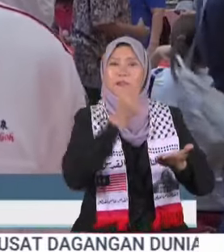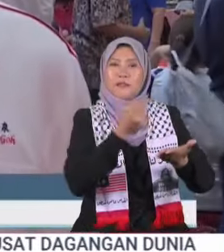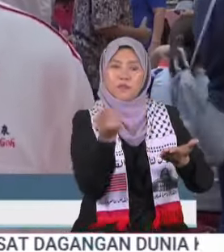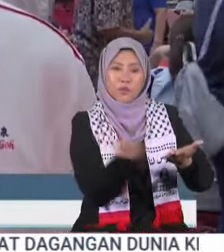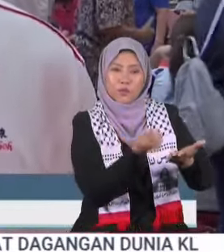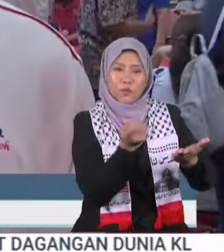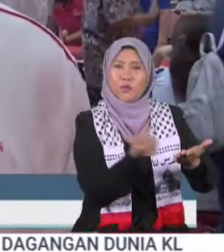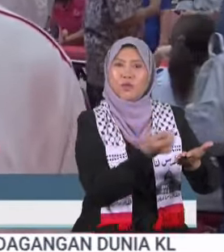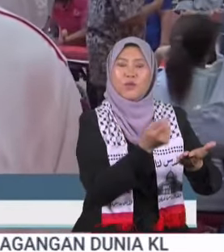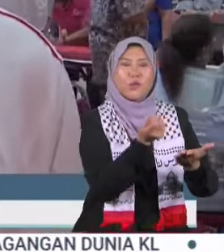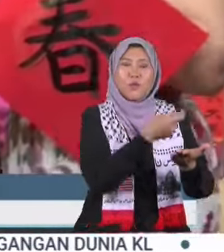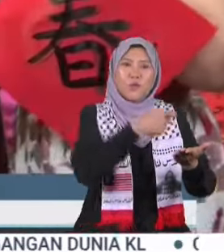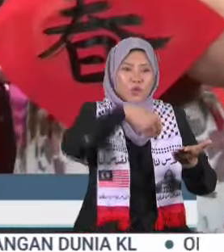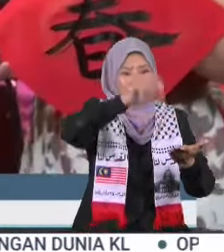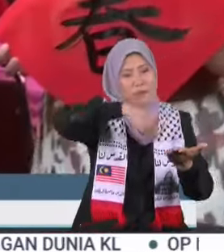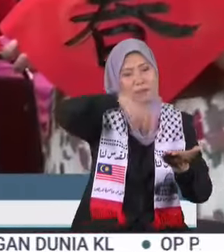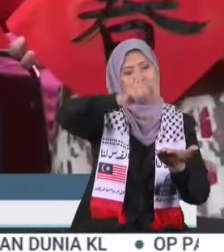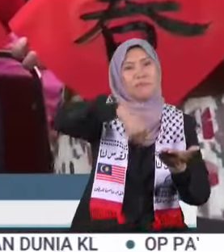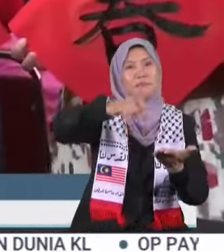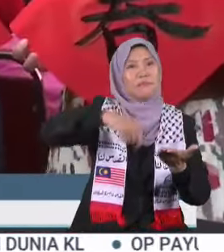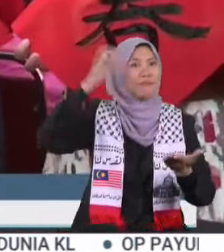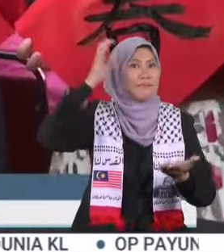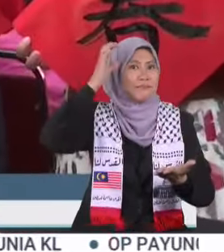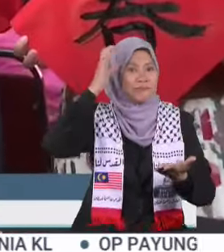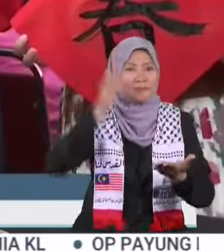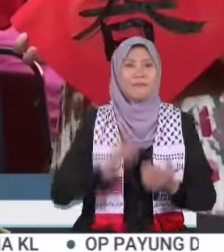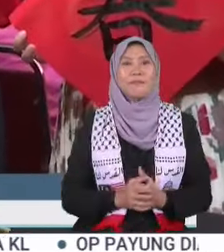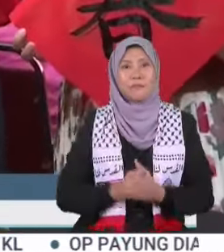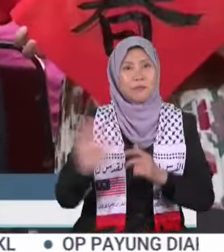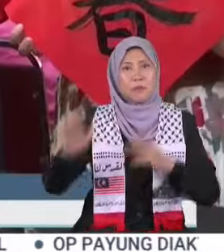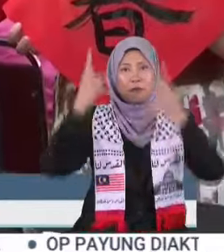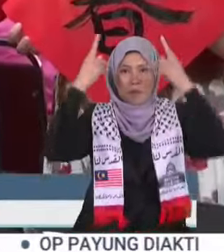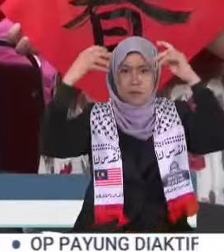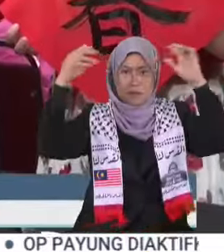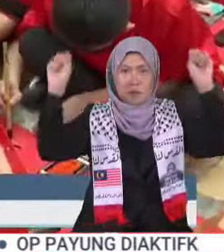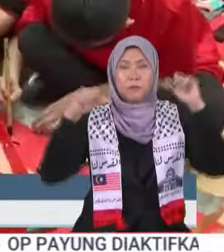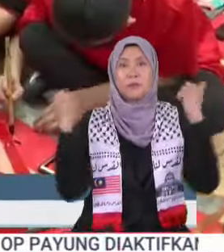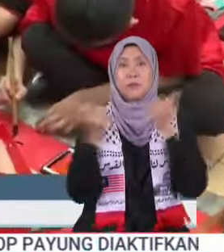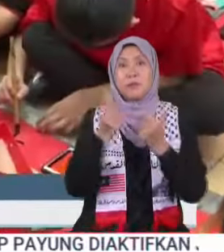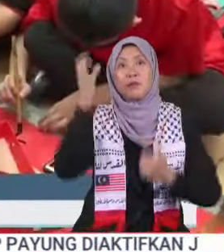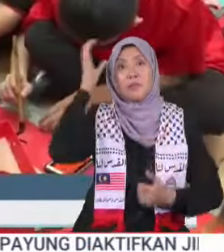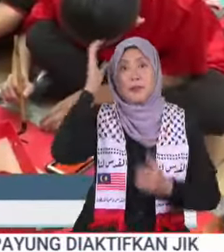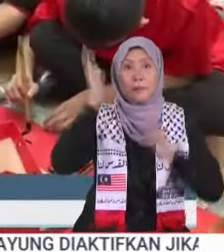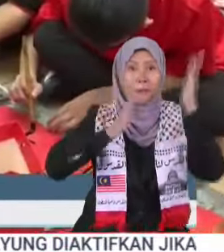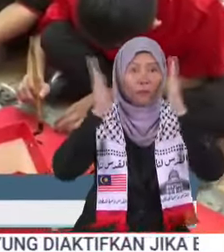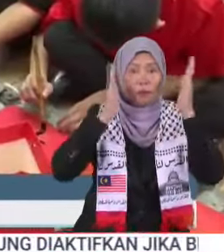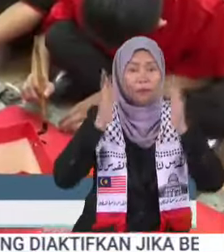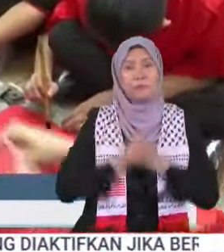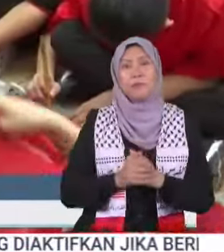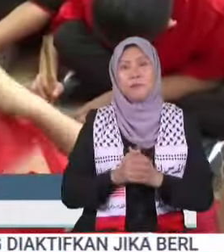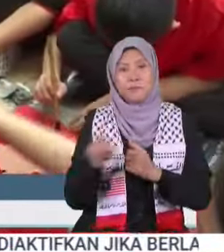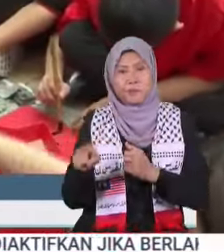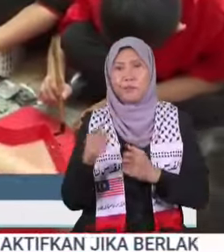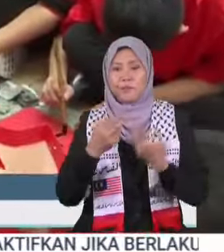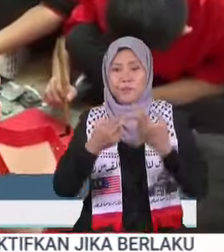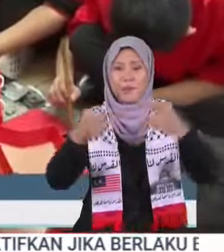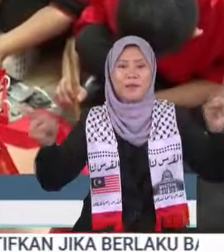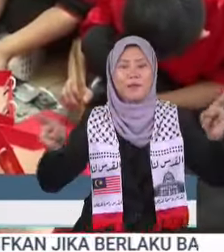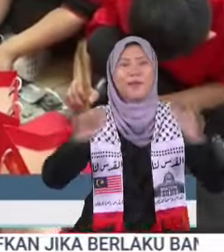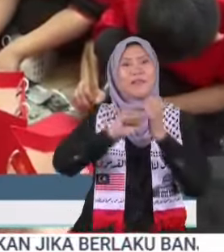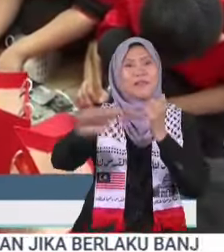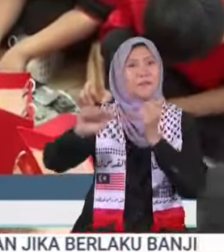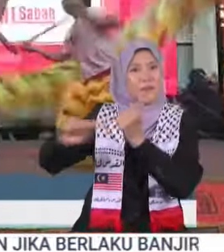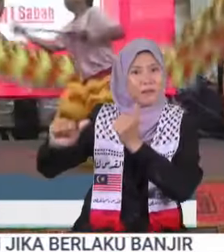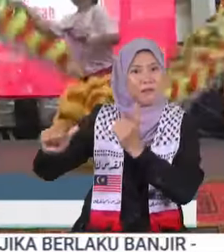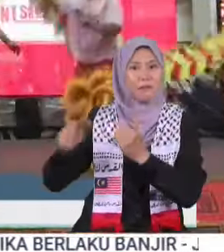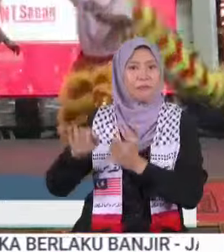dengan baik Tan Sri TC Goh yang juga presiden gabungan pertubuhan China Malaysia ditemui selepas pelancaran kempen